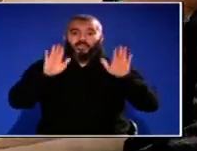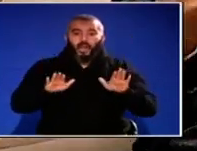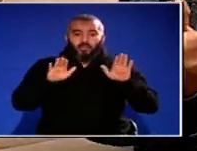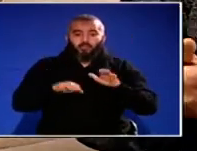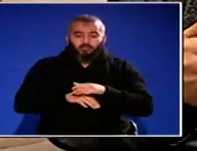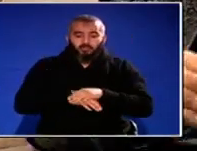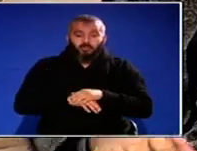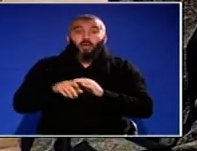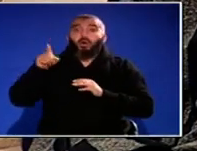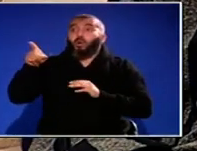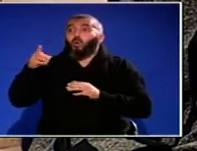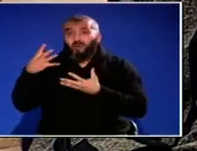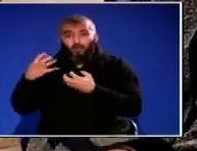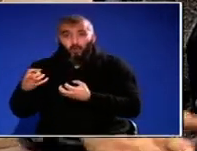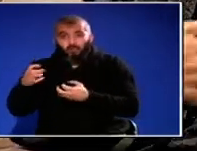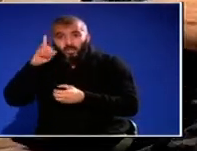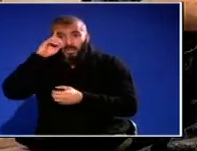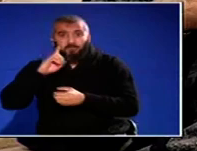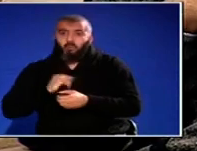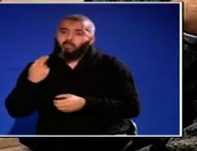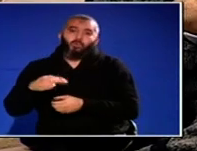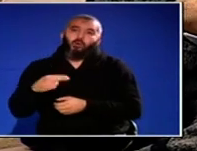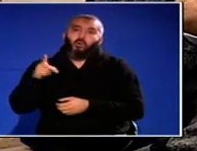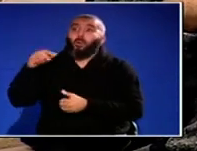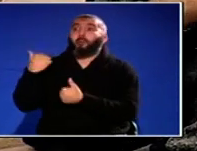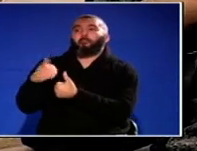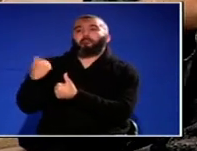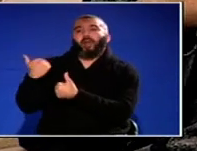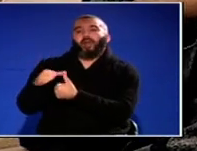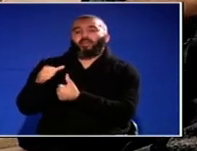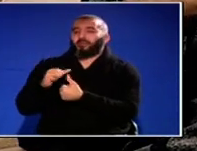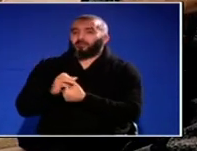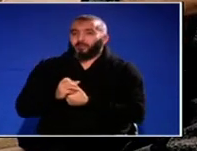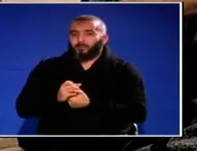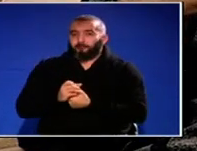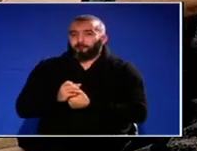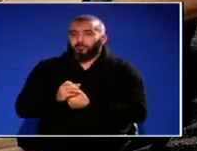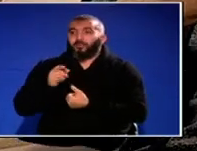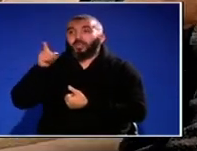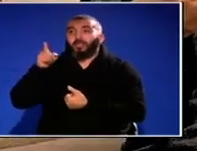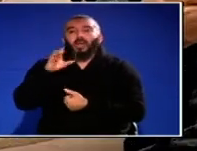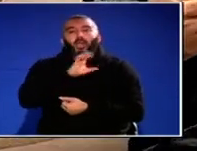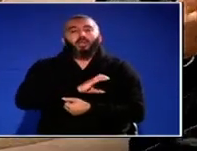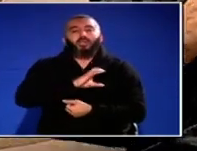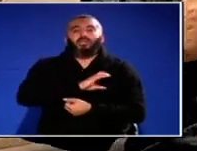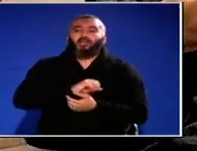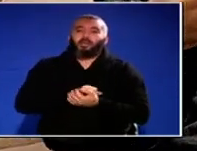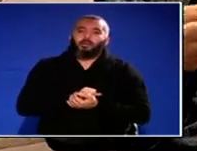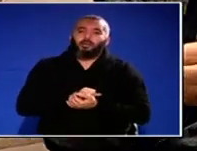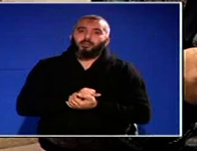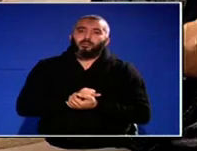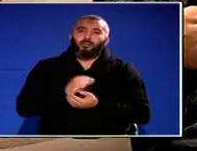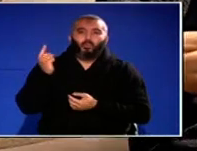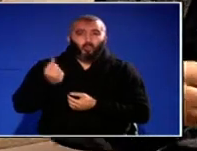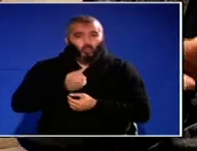حاب هذا الشيء؟ هو مش حاب هذا الشيء. ولكن احنا نقول أولا دائما أنت تسعى إلى التطبيب، يعني دائما